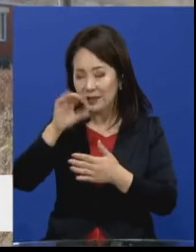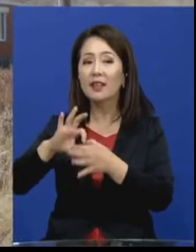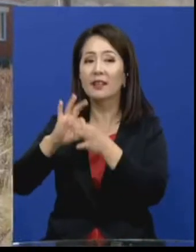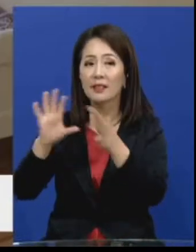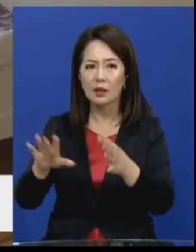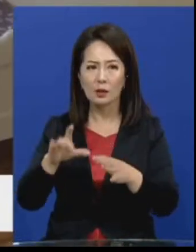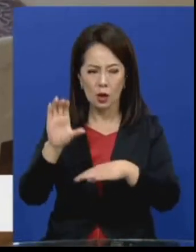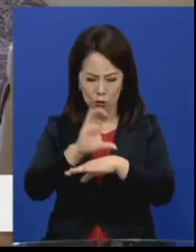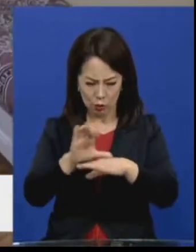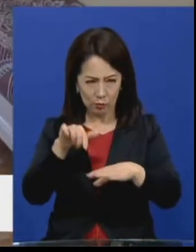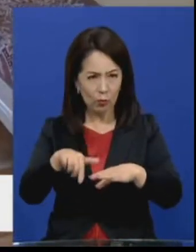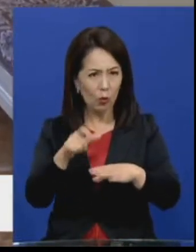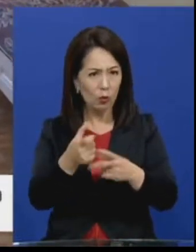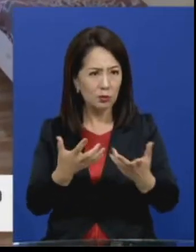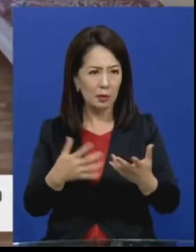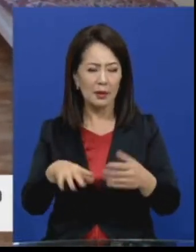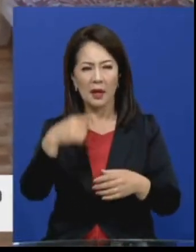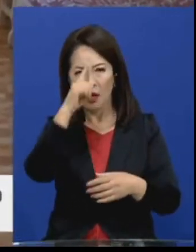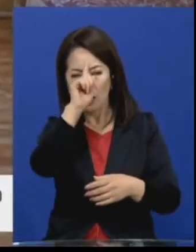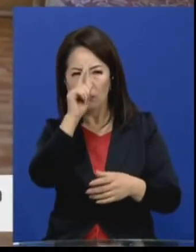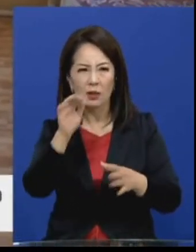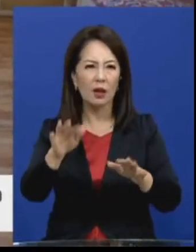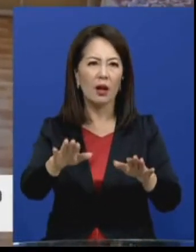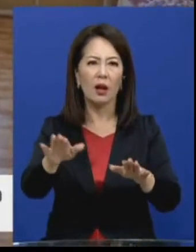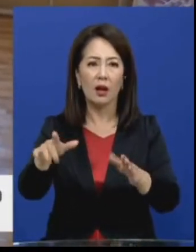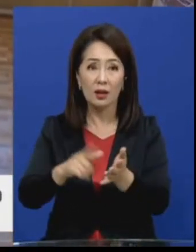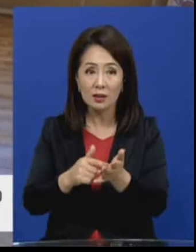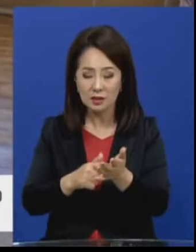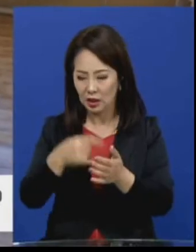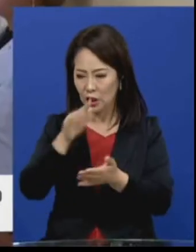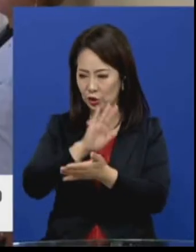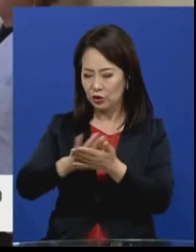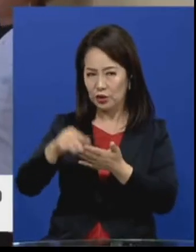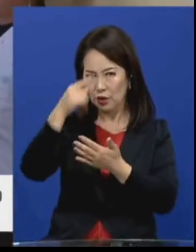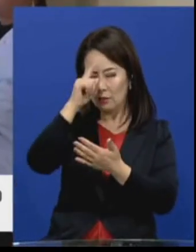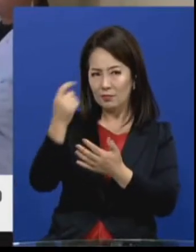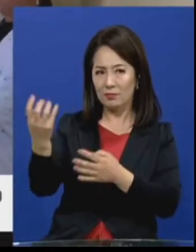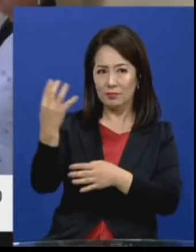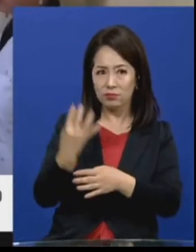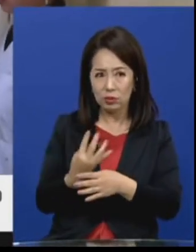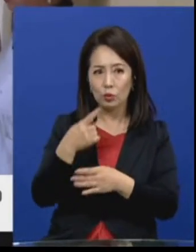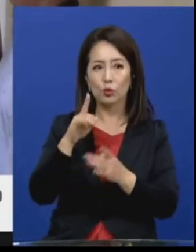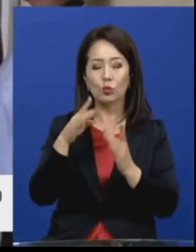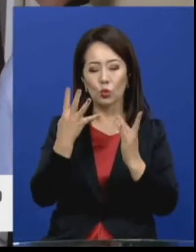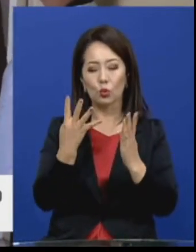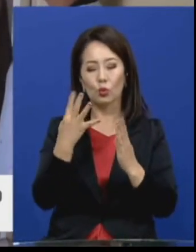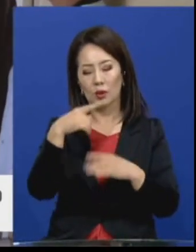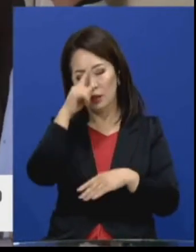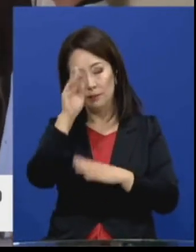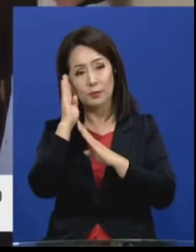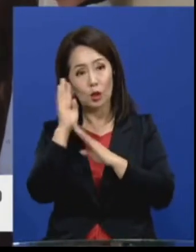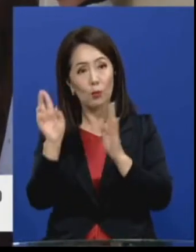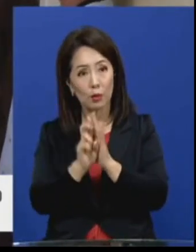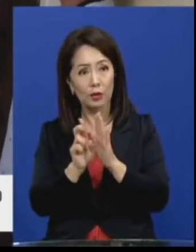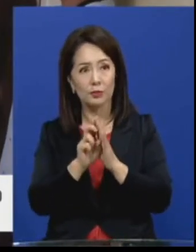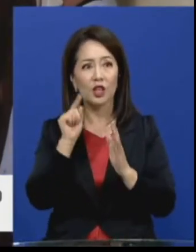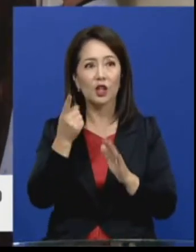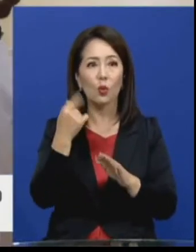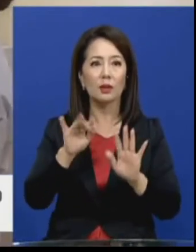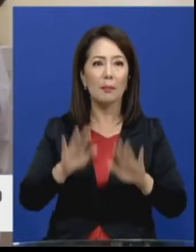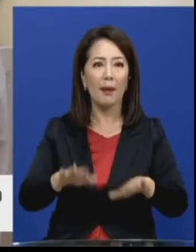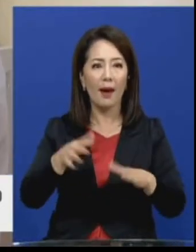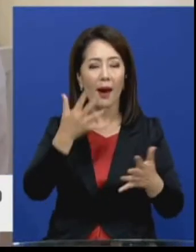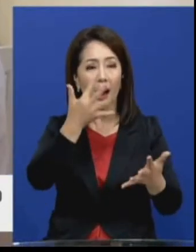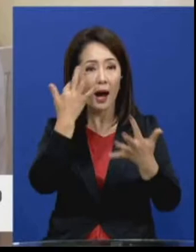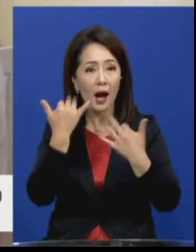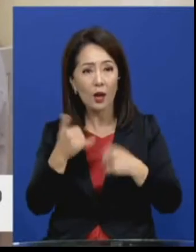Сумын хэмжээний хүн амтай багт эмнэлгийн төсөнч үйлчлэгийг хүсэх хэрэгт олон байдаг. Шинэ хүн эмнэлэгт нэг дор 4 хүний хэвтийн эмчилж боломжтой. Нэг удаадаа 10 хоног хүртэл